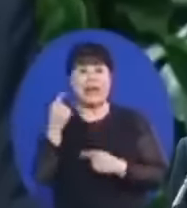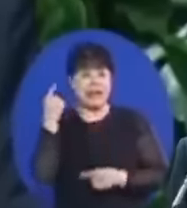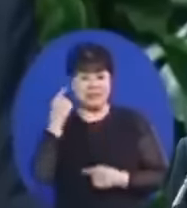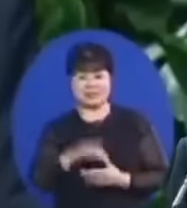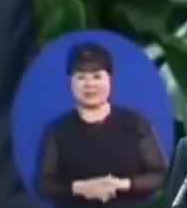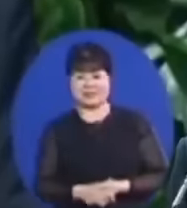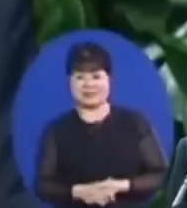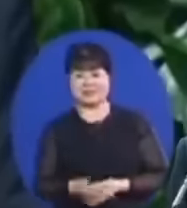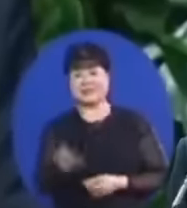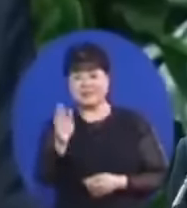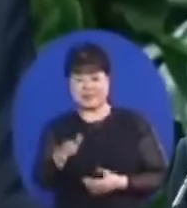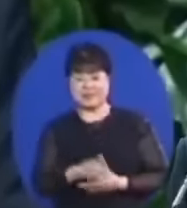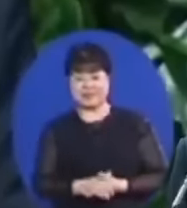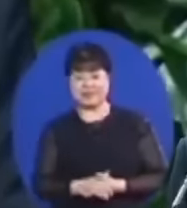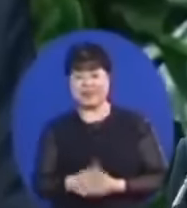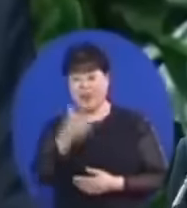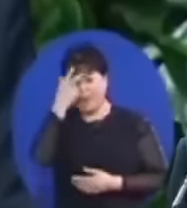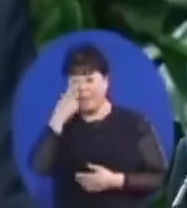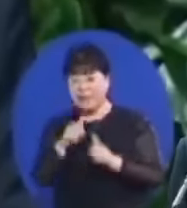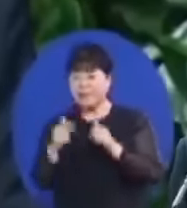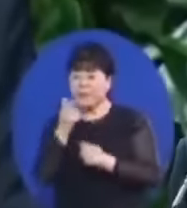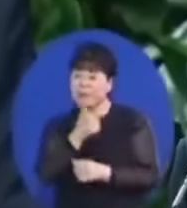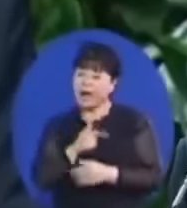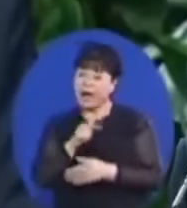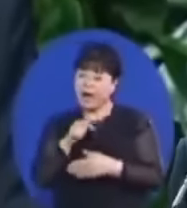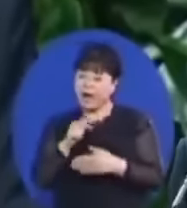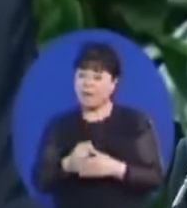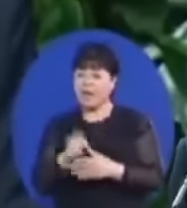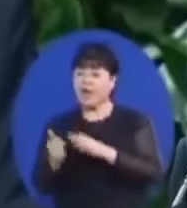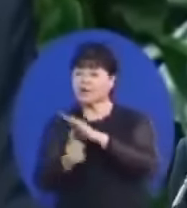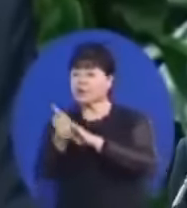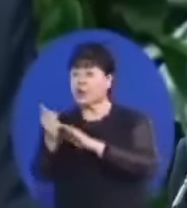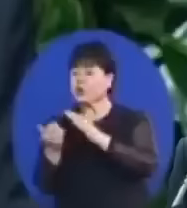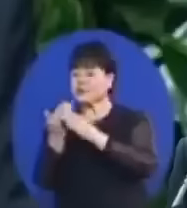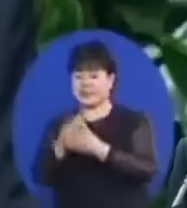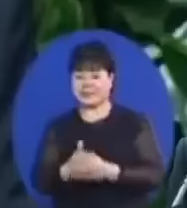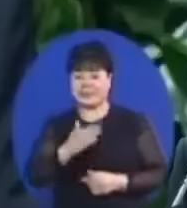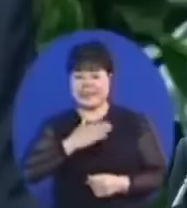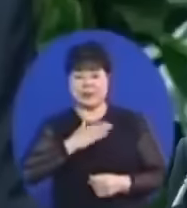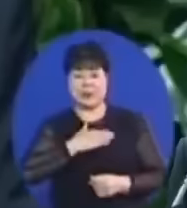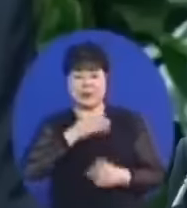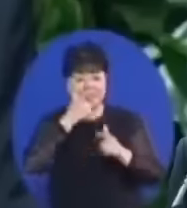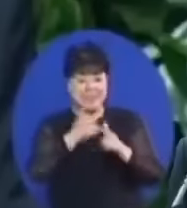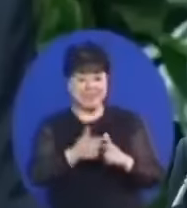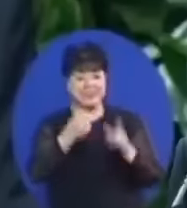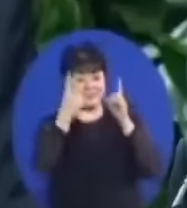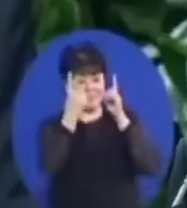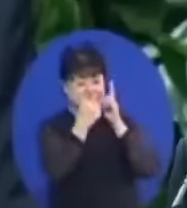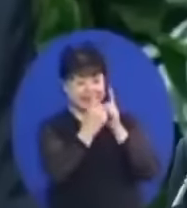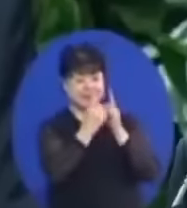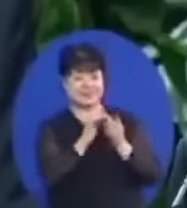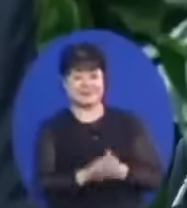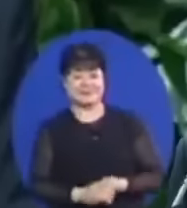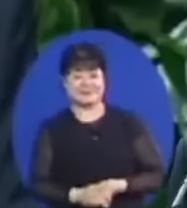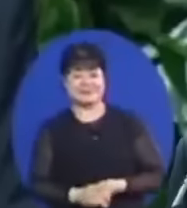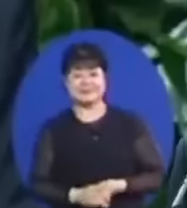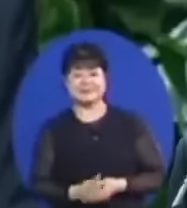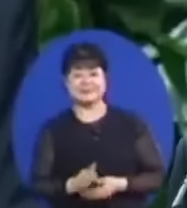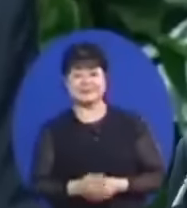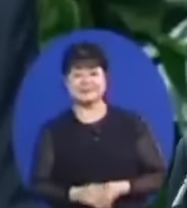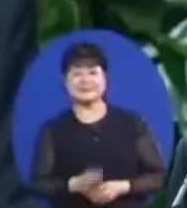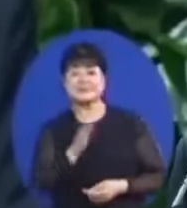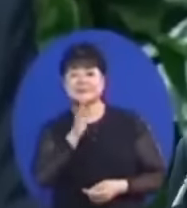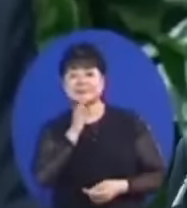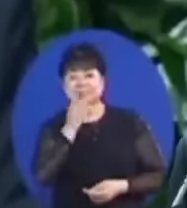피웠습니다. 그래서 바디메오의 가슴 속에 소원이 일어났습니다. 나도 예수님을 만나서 이